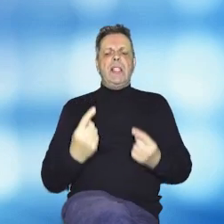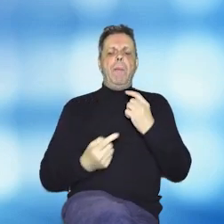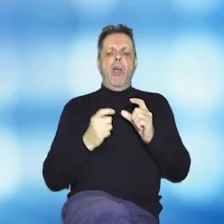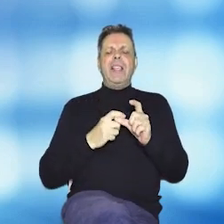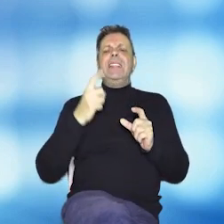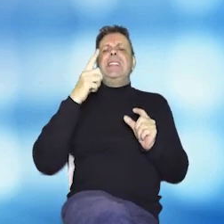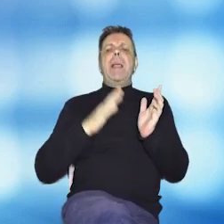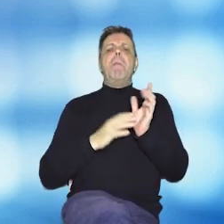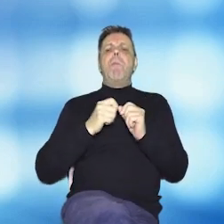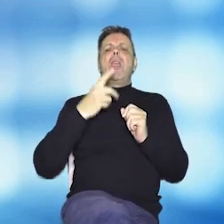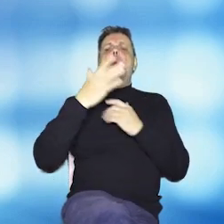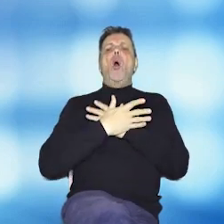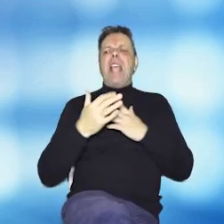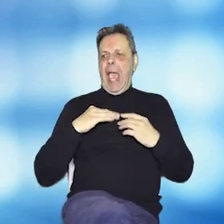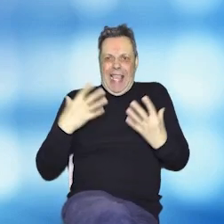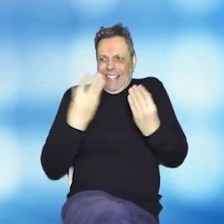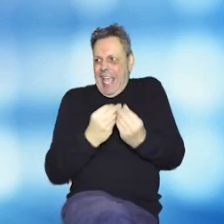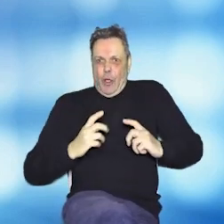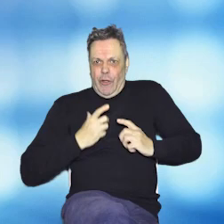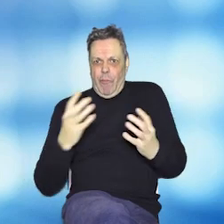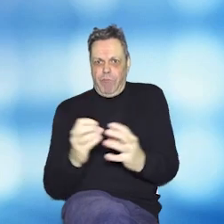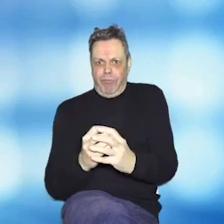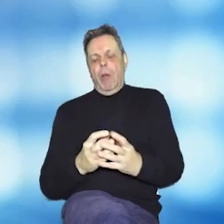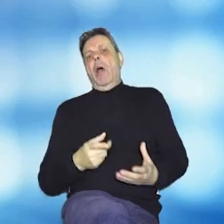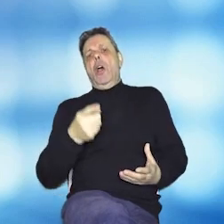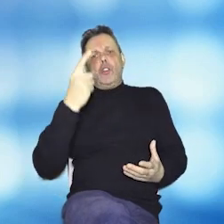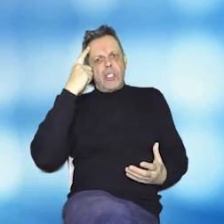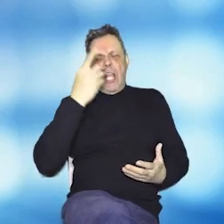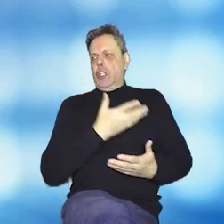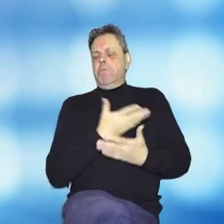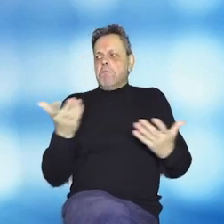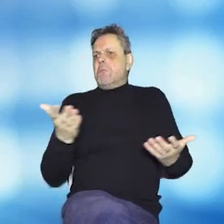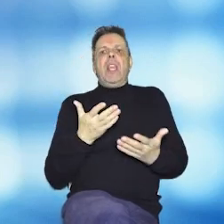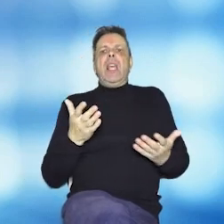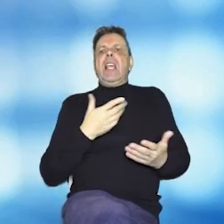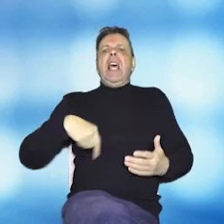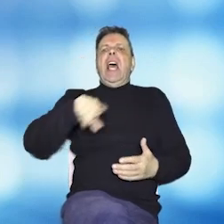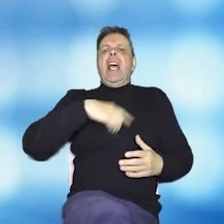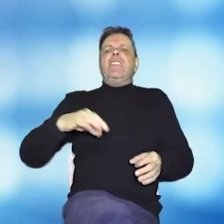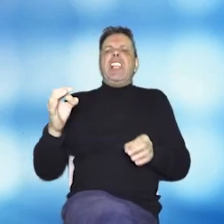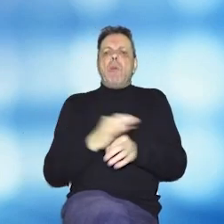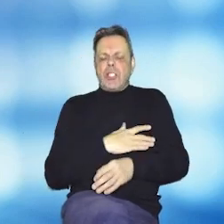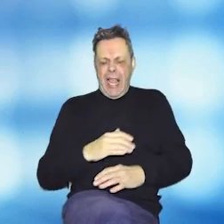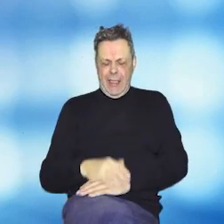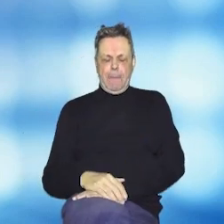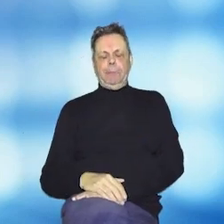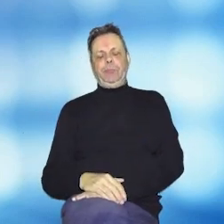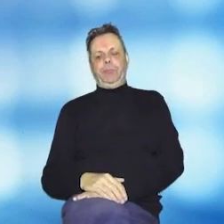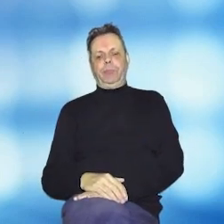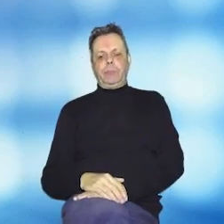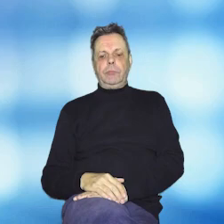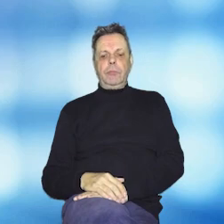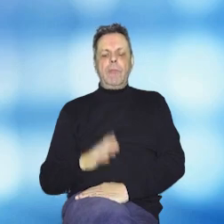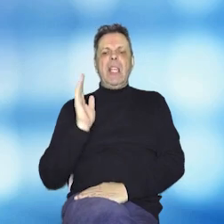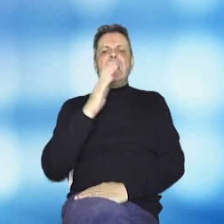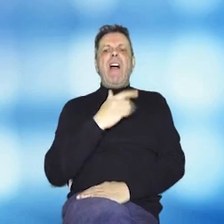pojam simbioza. Jel? Živite s nekim u simbiozi, što znači sretni ste i vi i sretni ste s onim, sretan je onaj s kojim